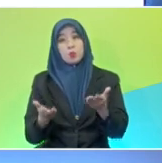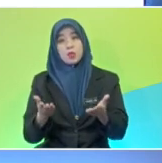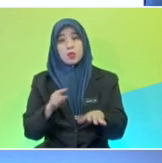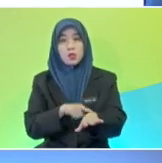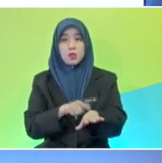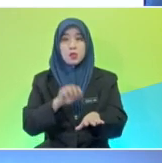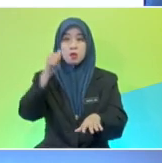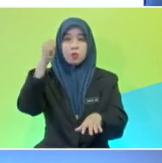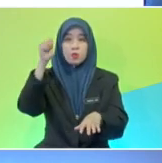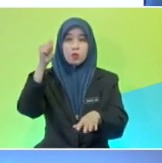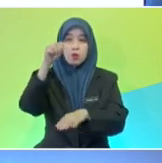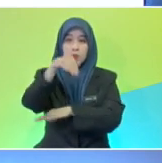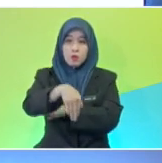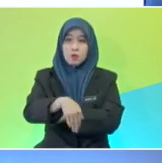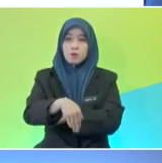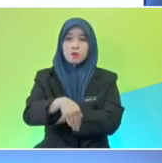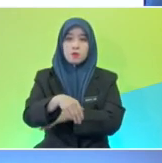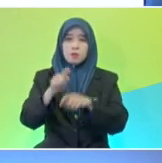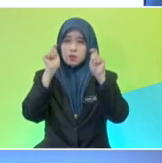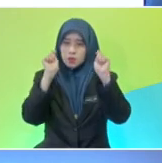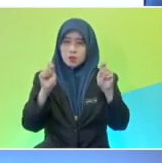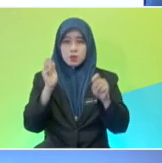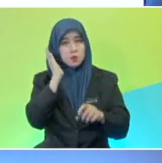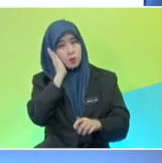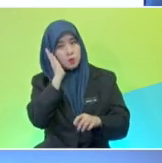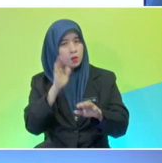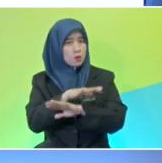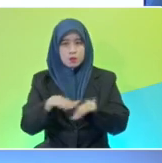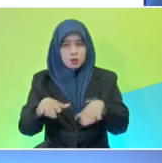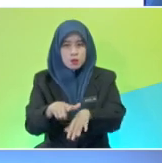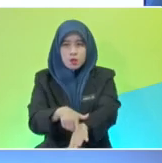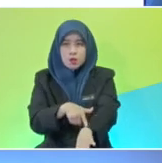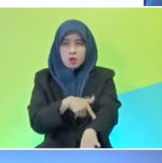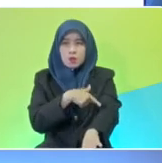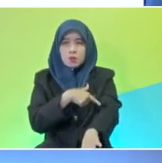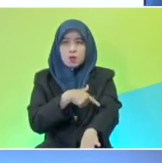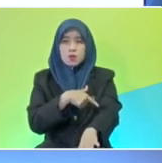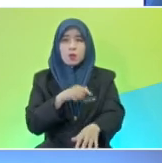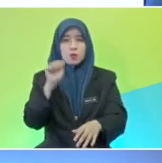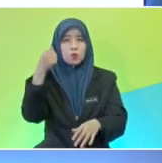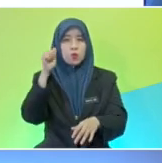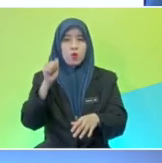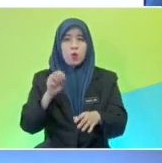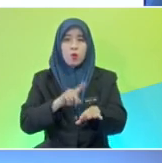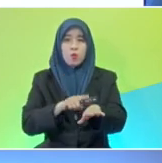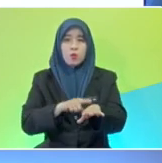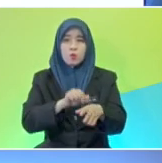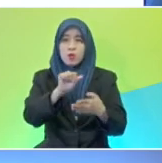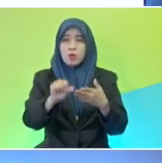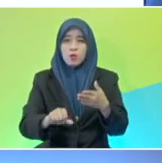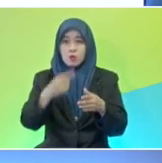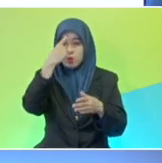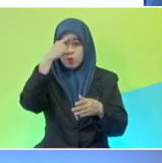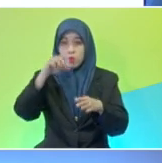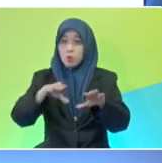10 memang dah kena tidur. Jangan lewat lagi, mesti pukul 10 tu adalah waktu yang terakhir untuk kita laksanakan aktiviti dan kita perlu